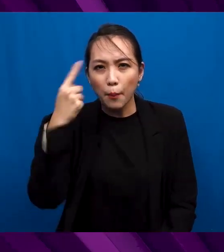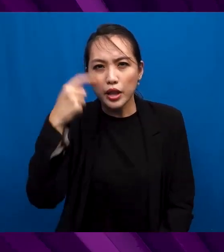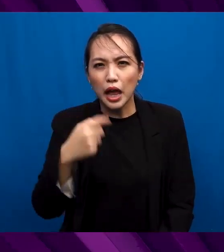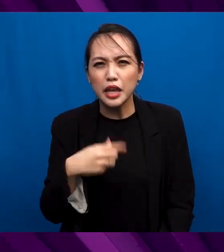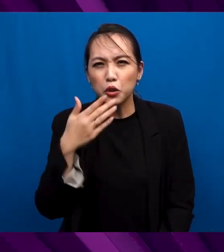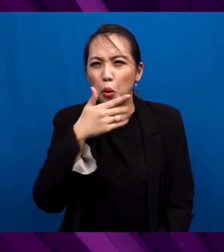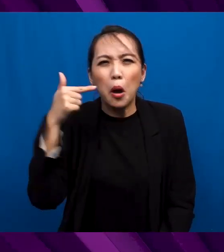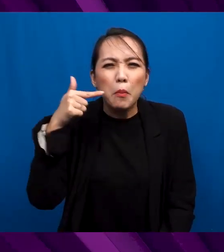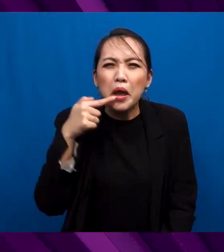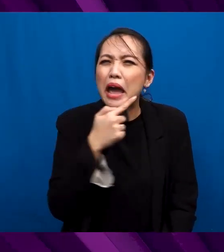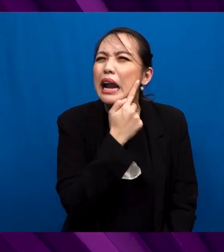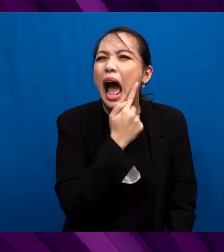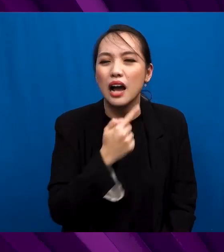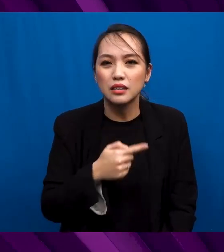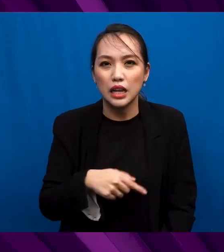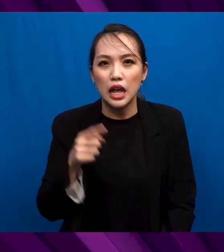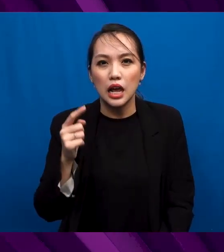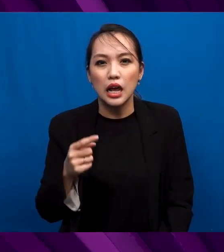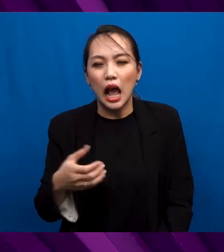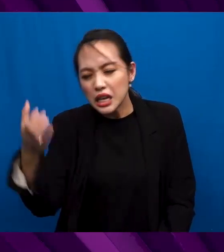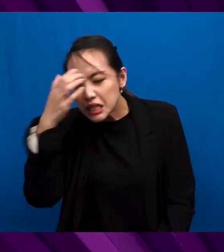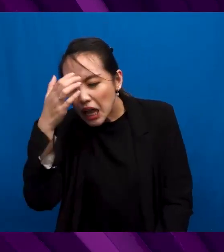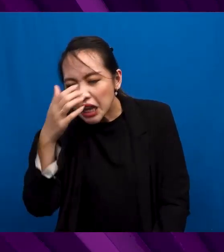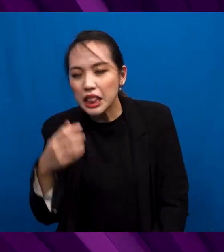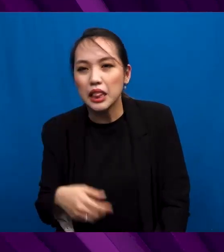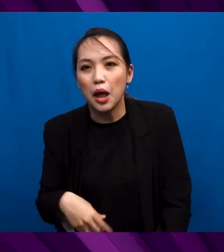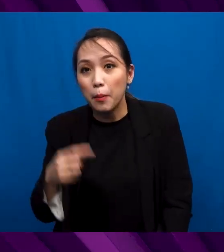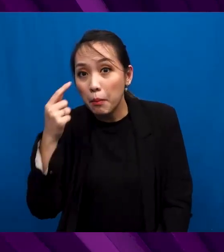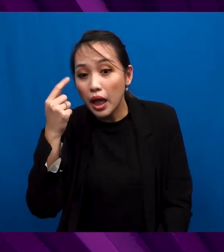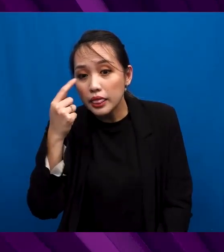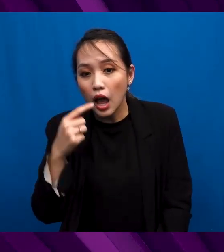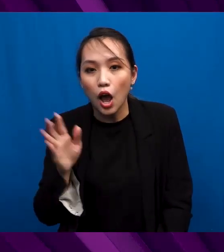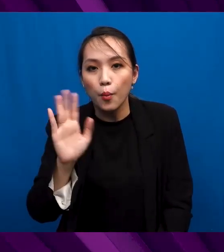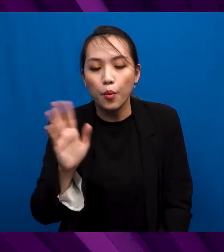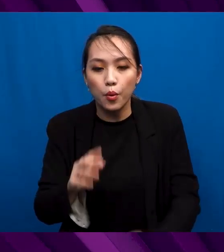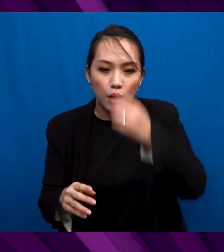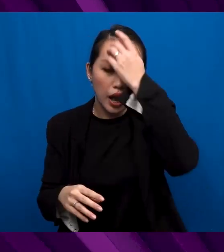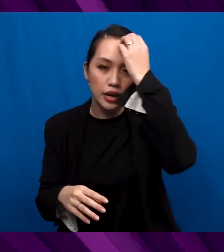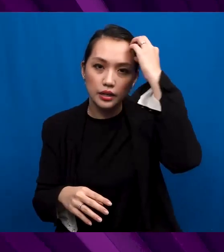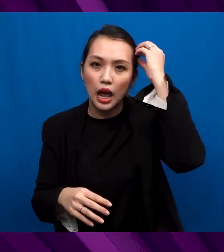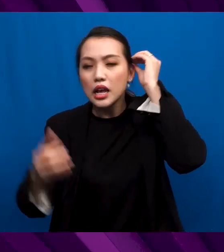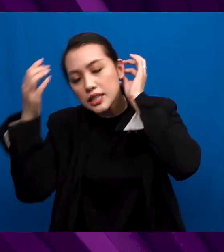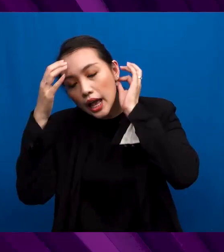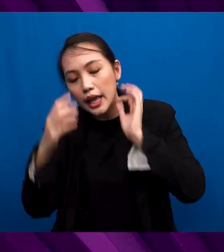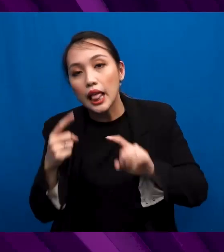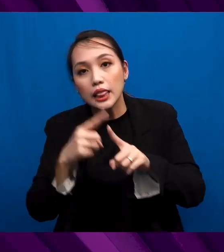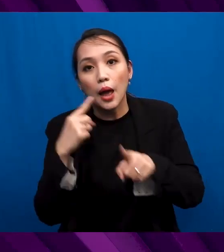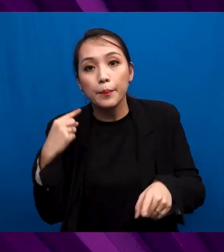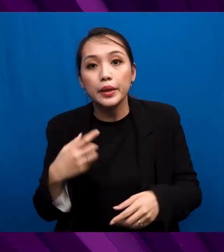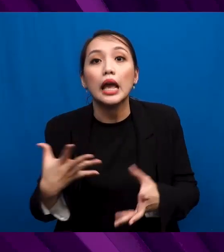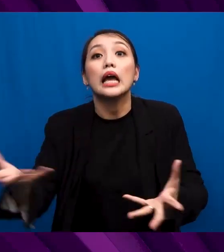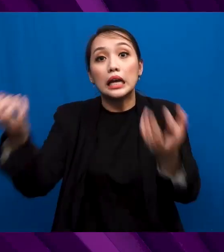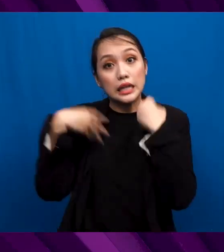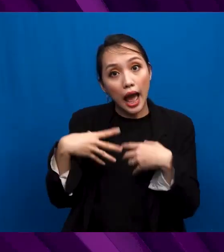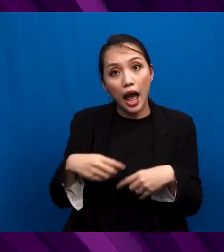sekali. Anda kena sakit mata, bukan penglihatannya, entah itu kuman, virus, tidak tahu apa. Tapi Anda